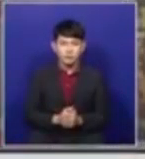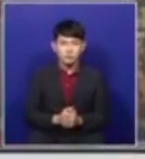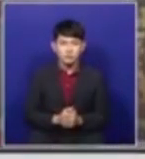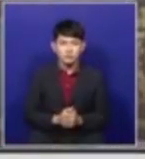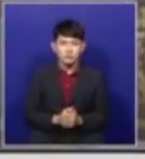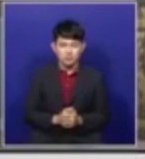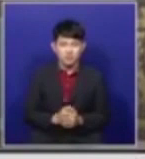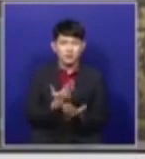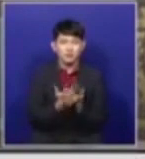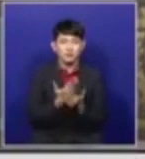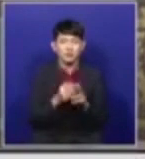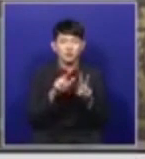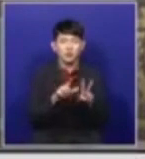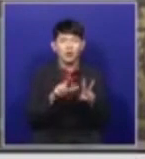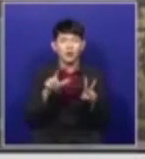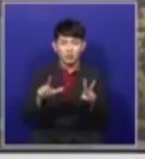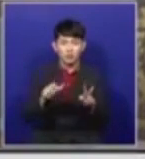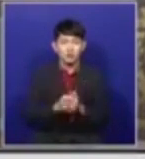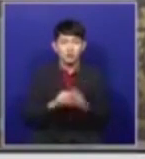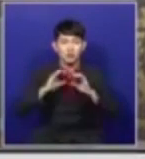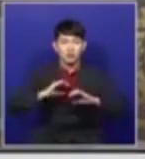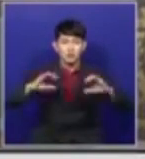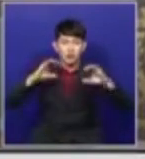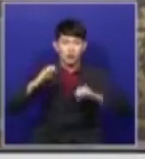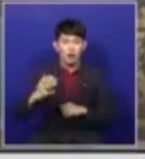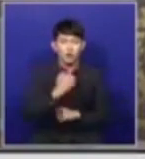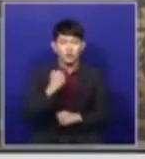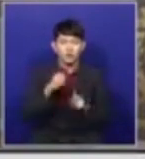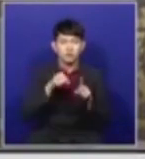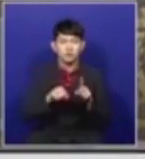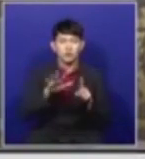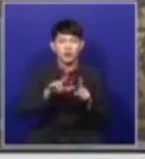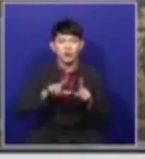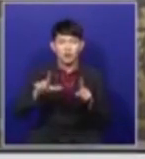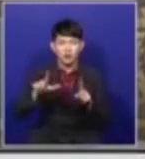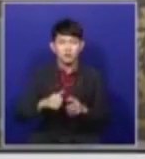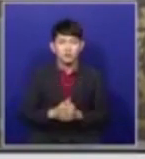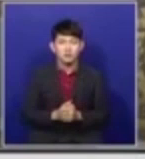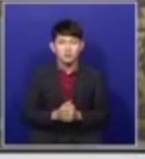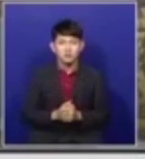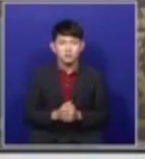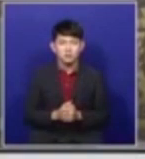นี้รัฐบาลเขามีทรัพย์สิน 2ล้านล้านรัฐบาลไปเอามา 1.5ล้าน